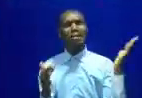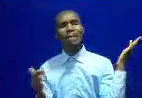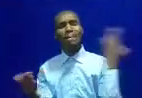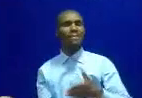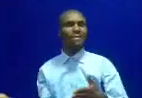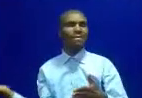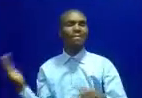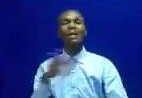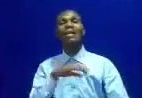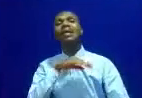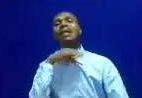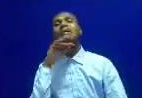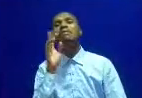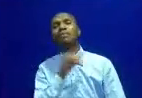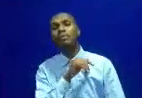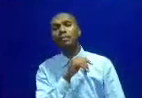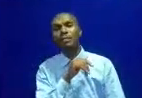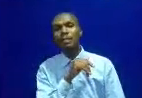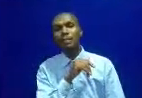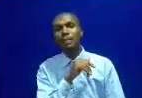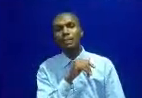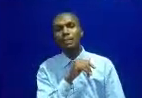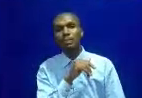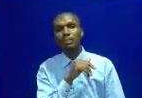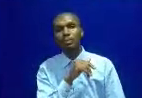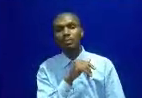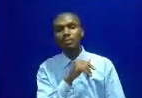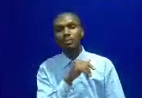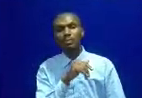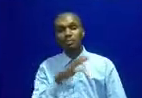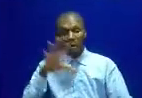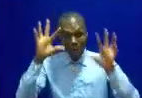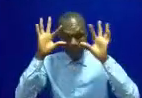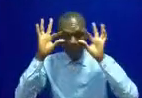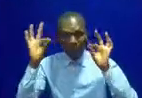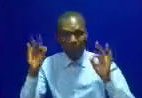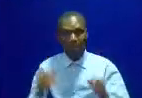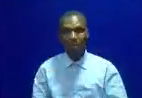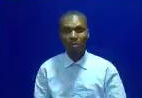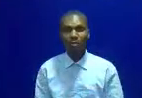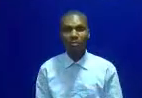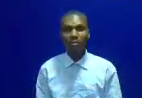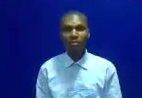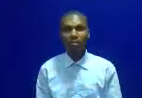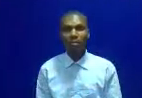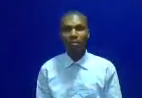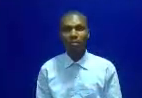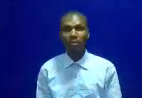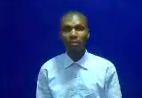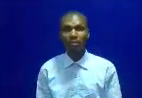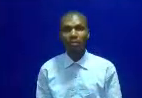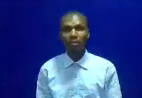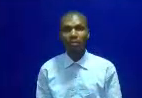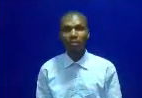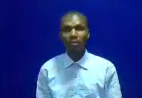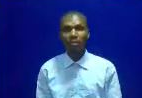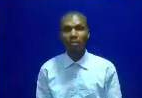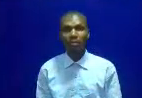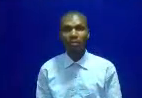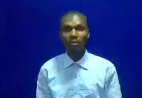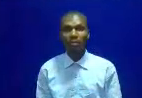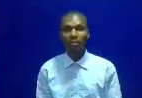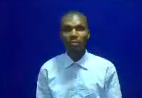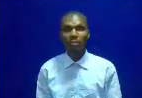kwaye naboka nacha na nyoro muntu yo itiru na mob justice na baibete